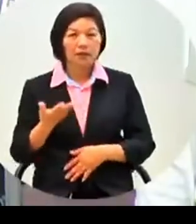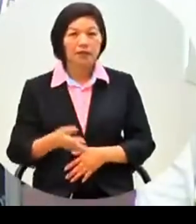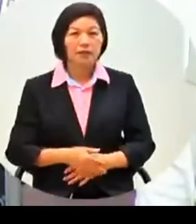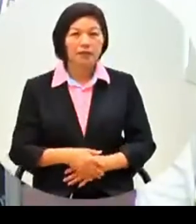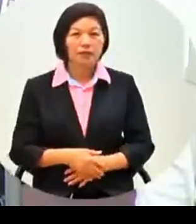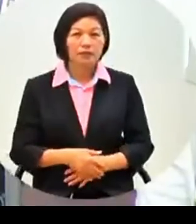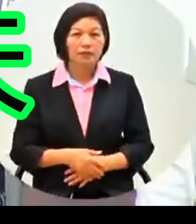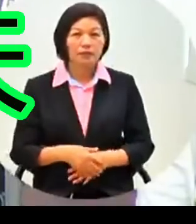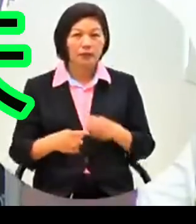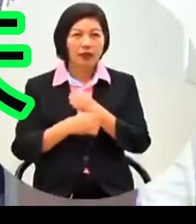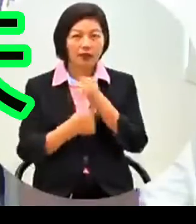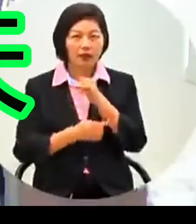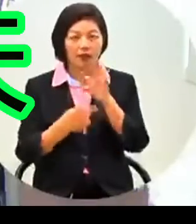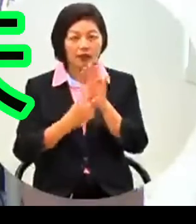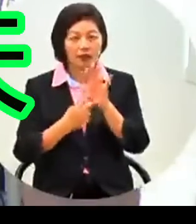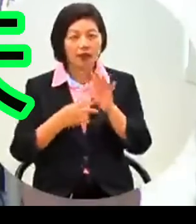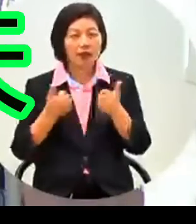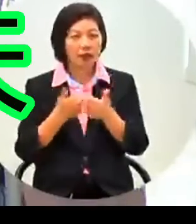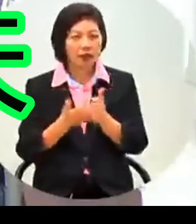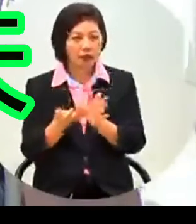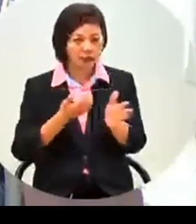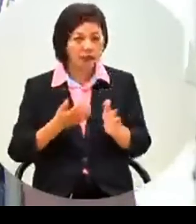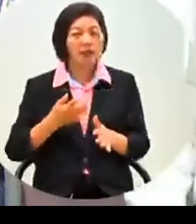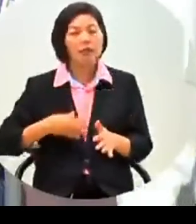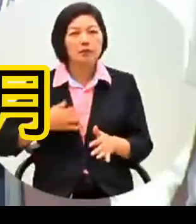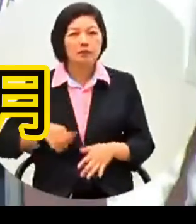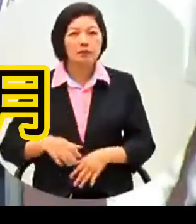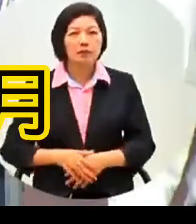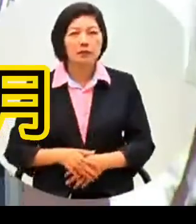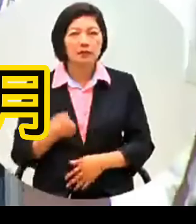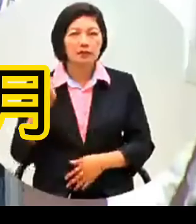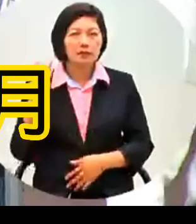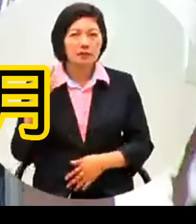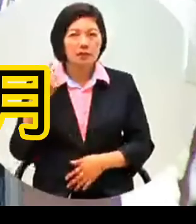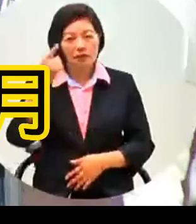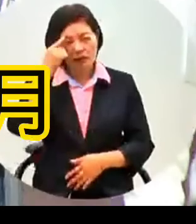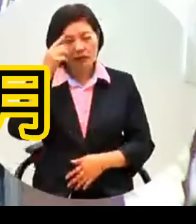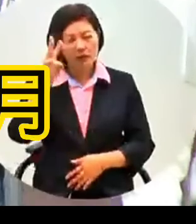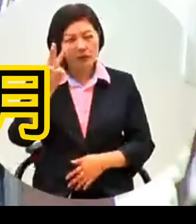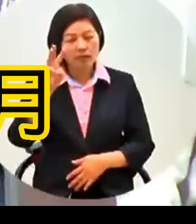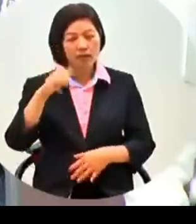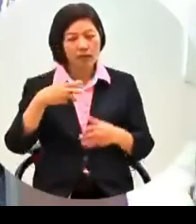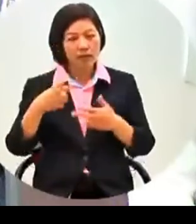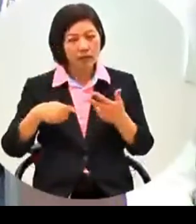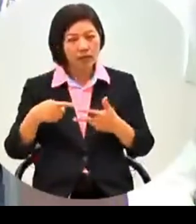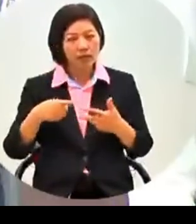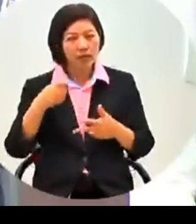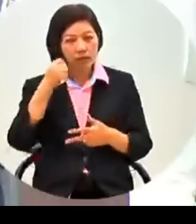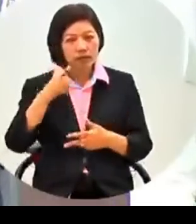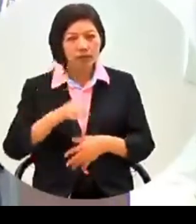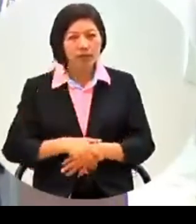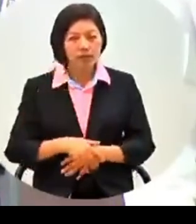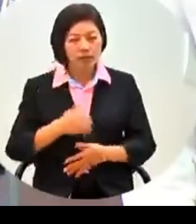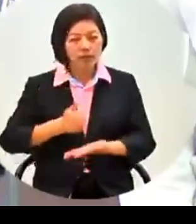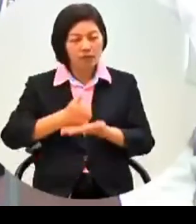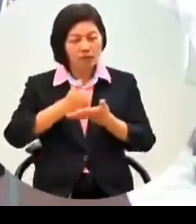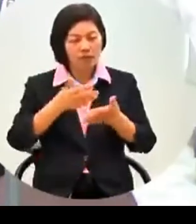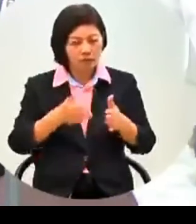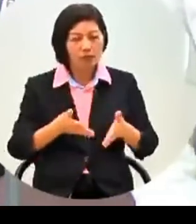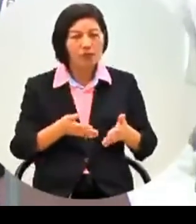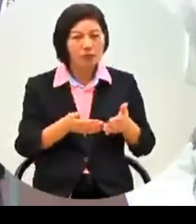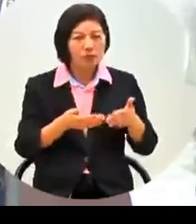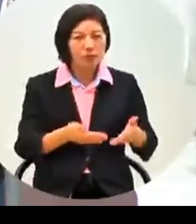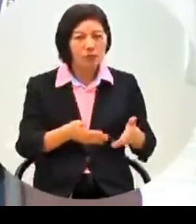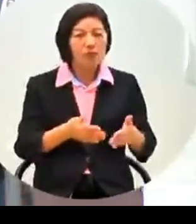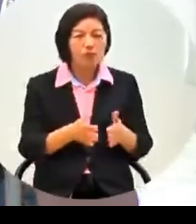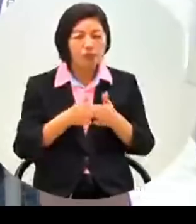会前我就知道。 法说会前的几天？3天？1个礼拜？还是1个月？ 我们要尊重。 你简单跟高雄市民说。 我们要